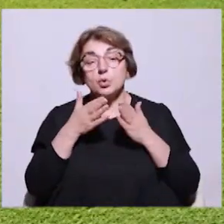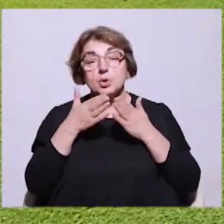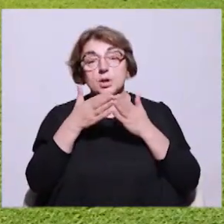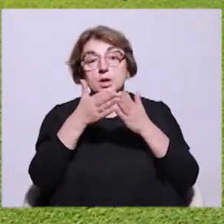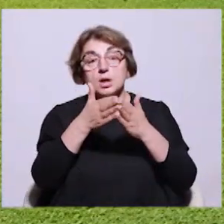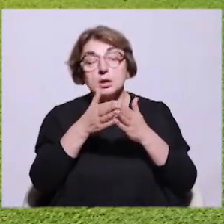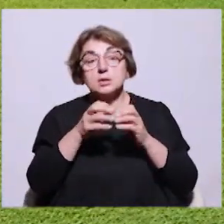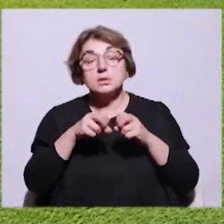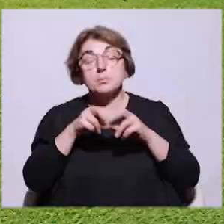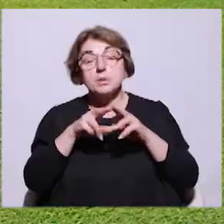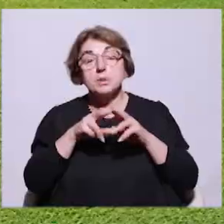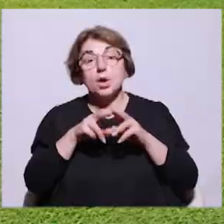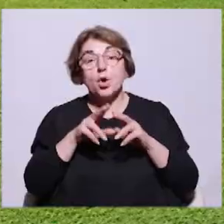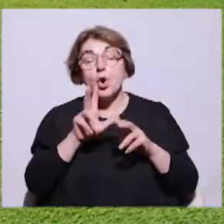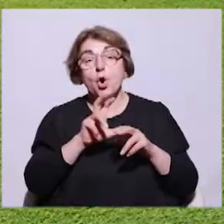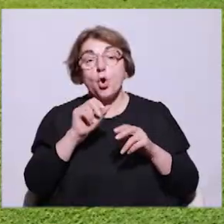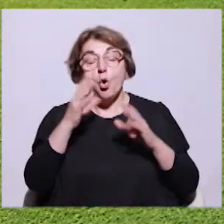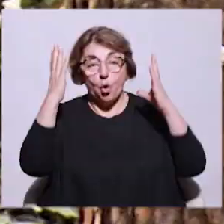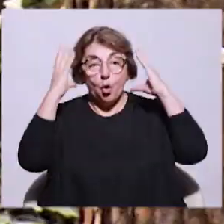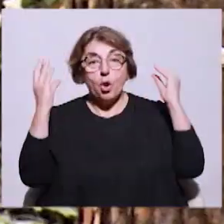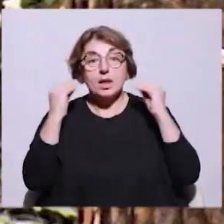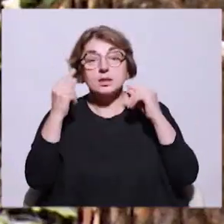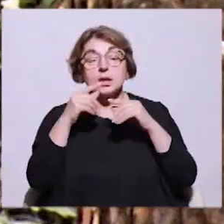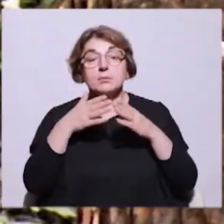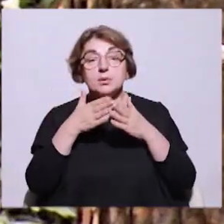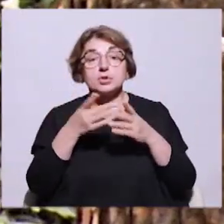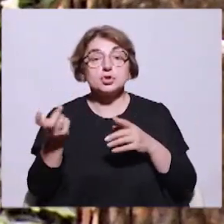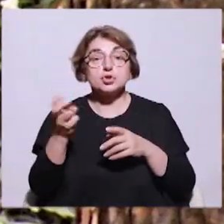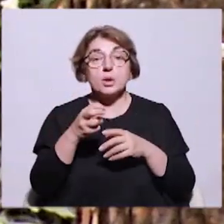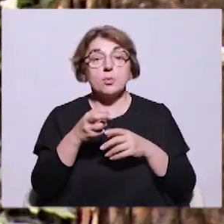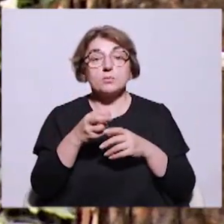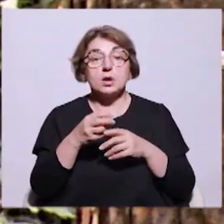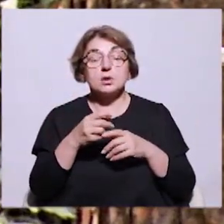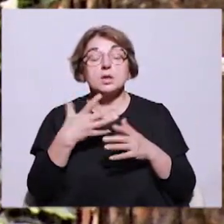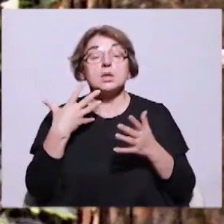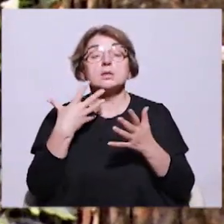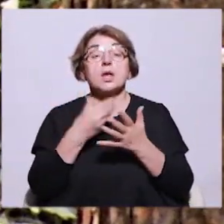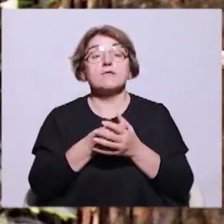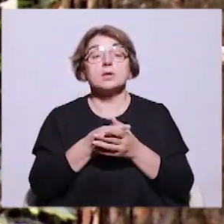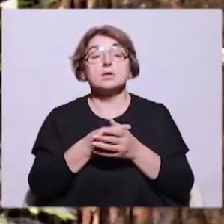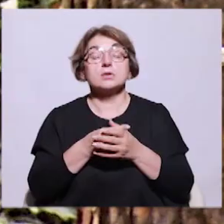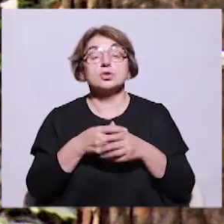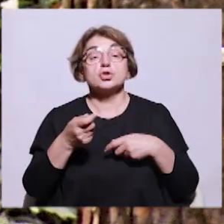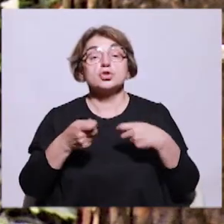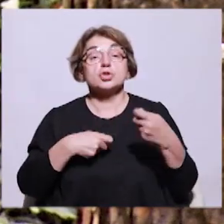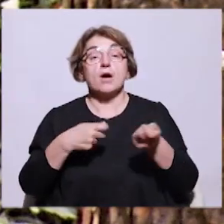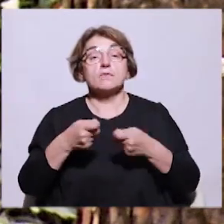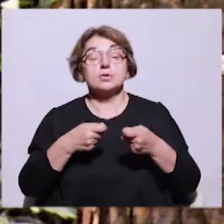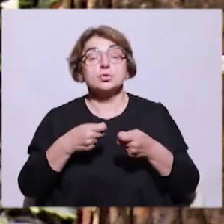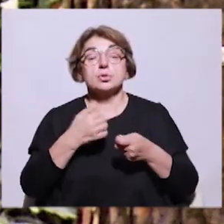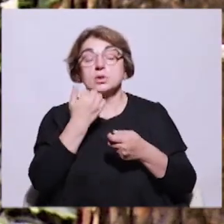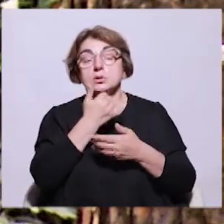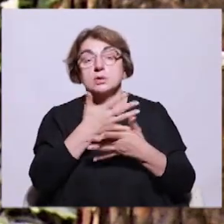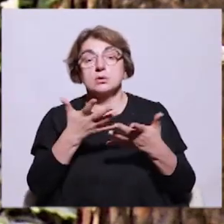შემოუშვეს ჰოლანდიელები და ჰოლანდიელებიც შემოვიდნენ ასევე თავიანთი სავაჭრო საქონლით. მათ